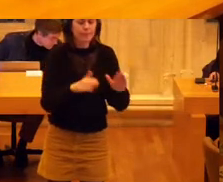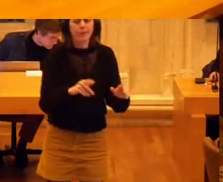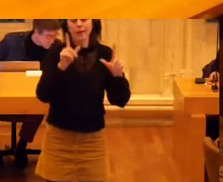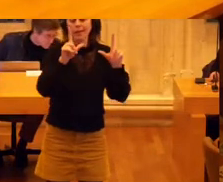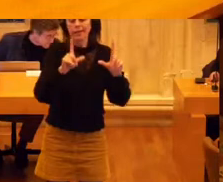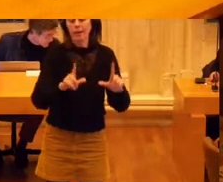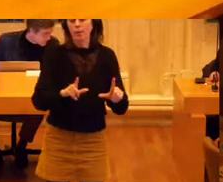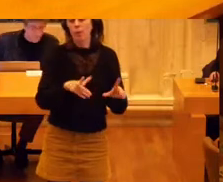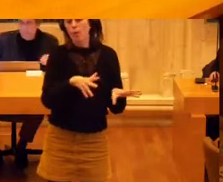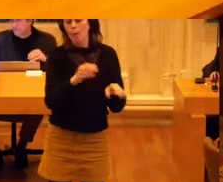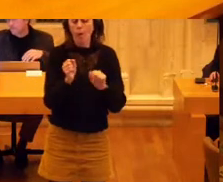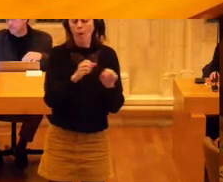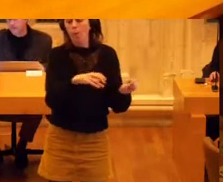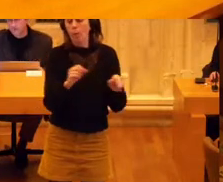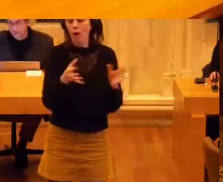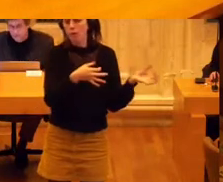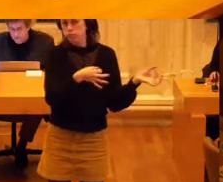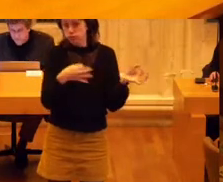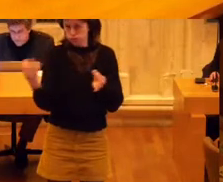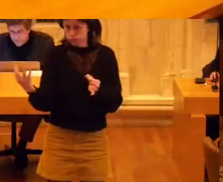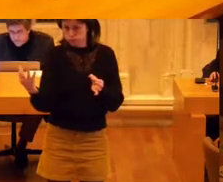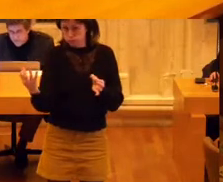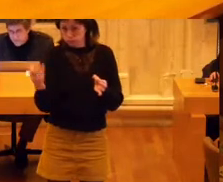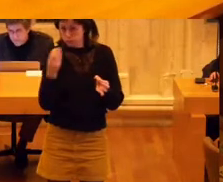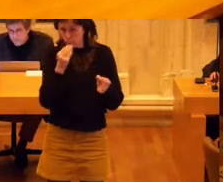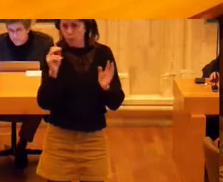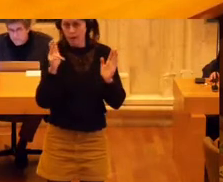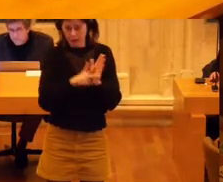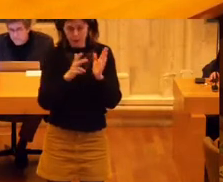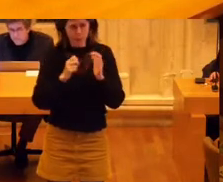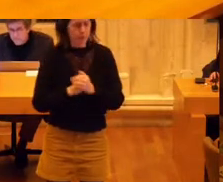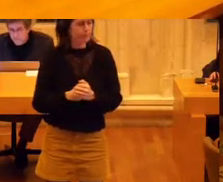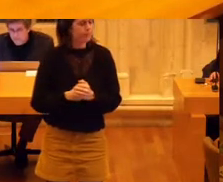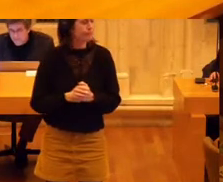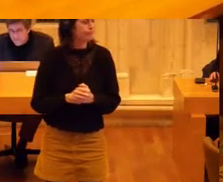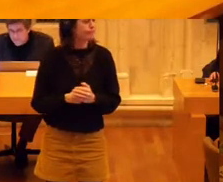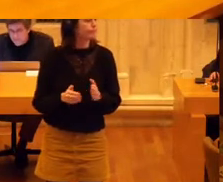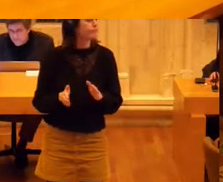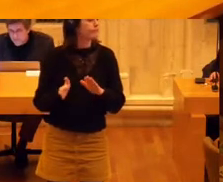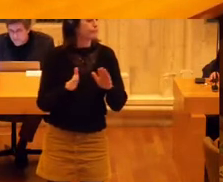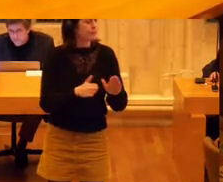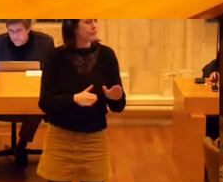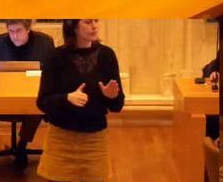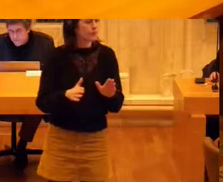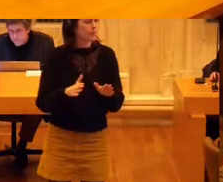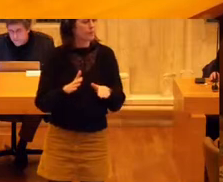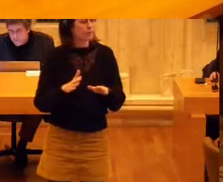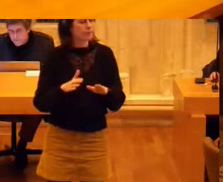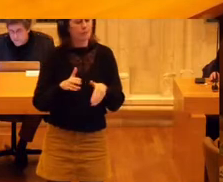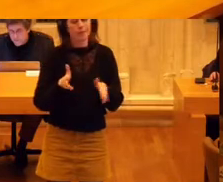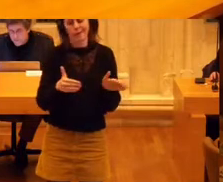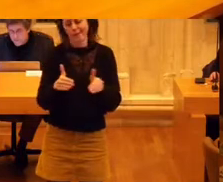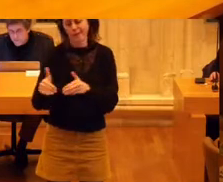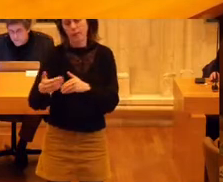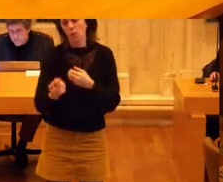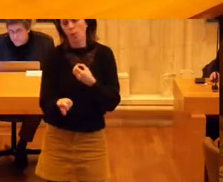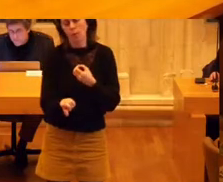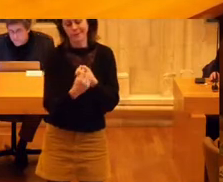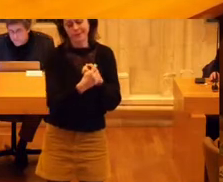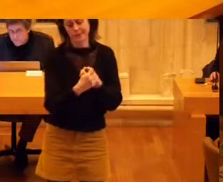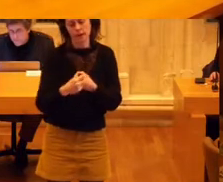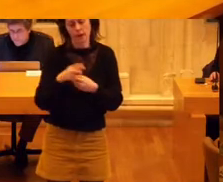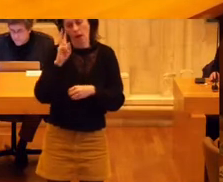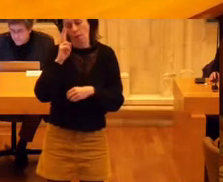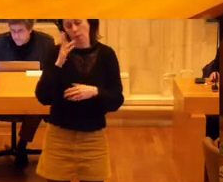permanents, à moins que vous ayez des questions, adopté. Le soutien aux sections syndicales, c'est habituel, hein, c'est au prorata de leurs résultats